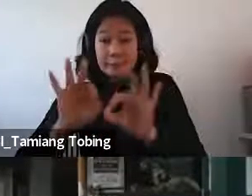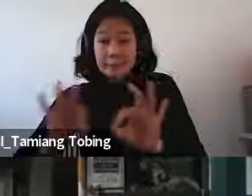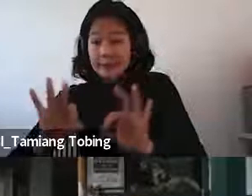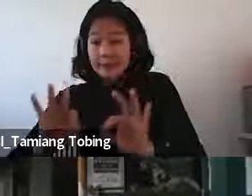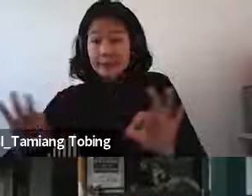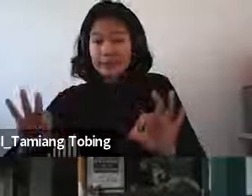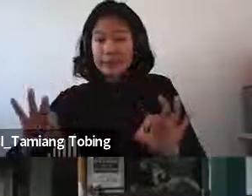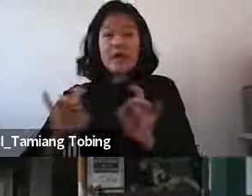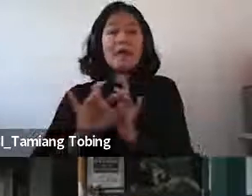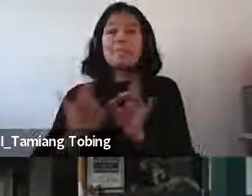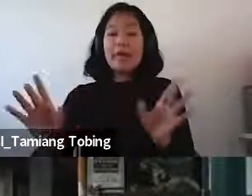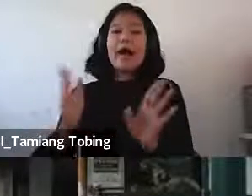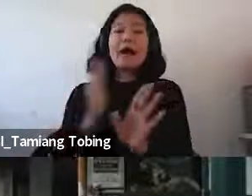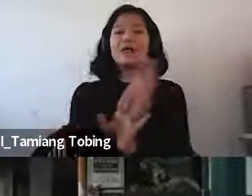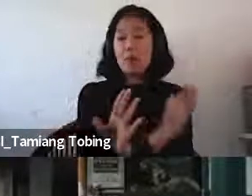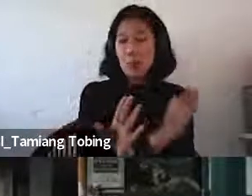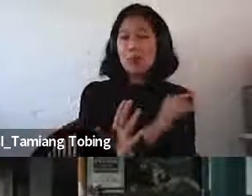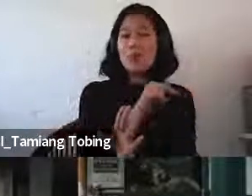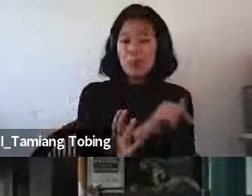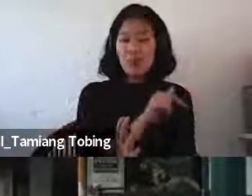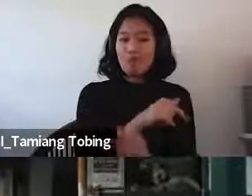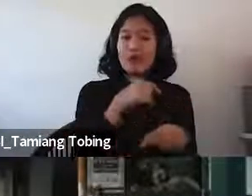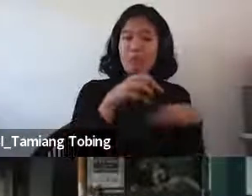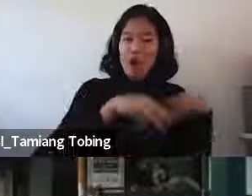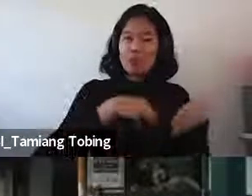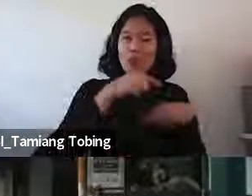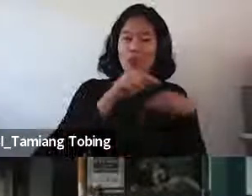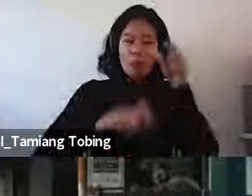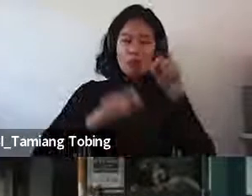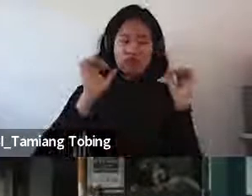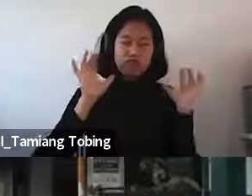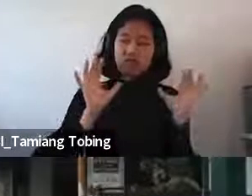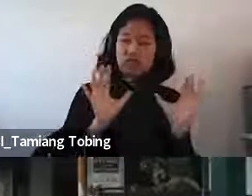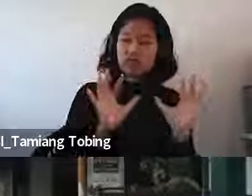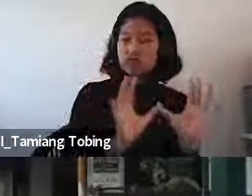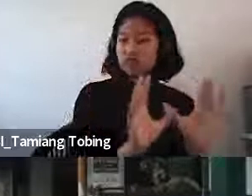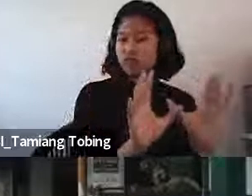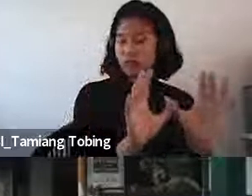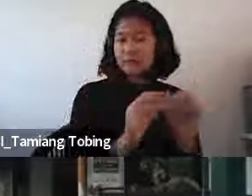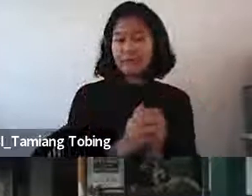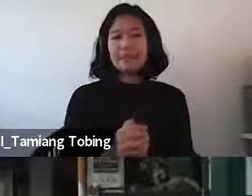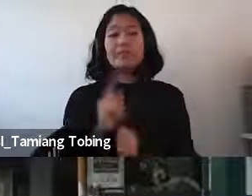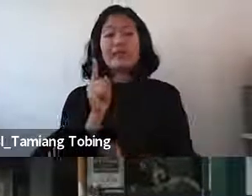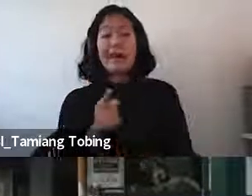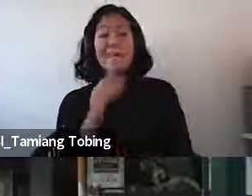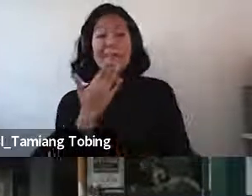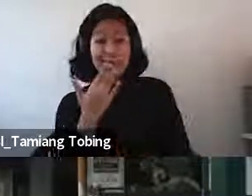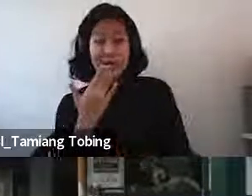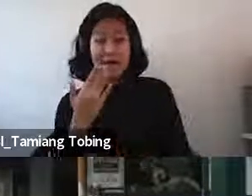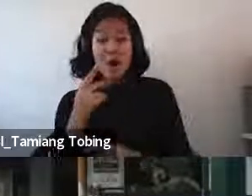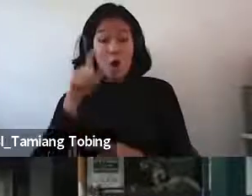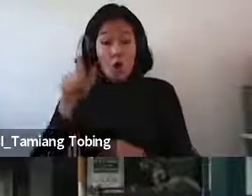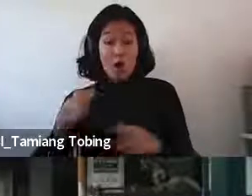dengan Malioboro sebelumnya yang selalu ramai. Dan biasanya kalau kita ke Malioboro